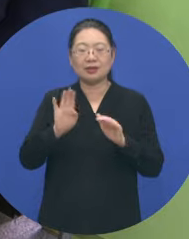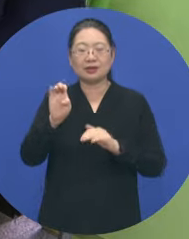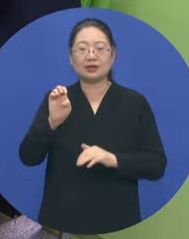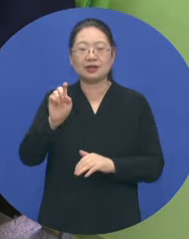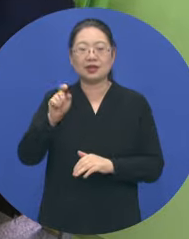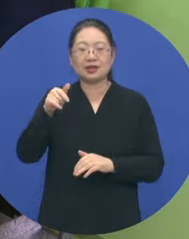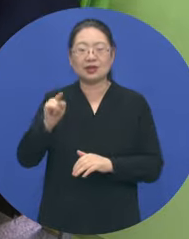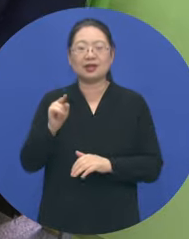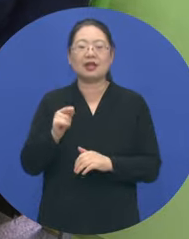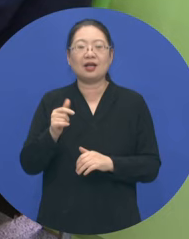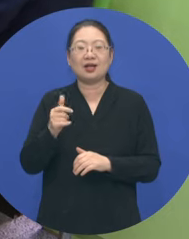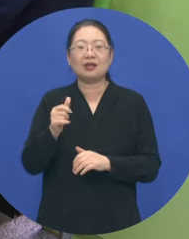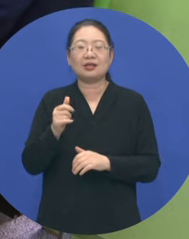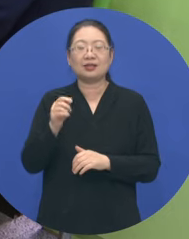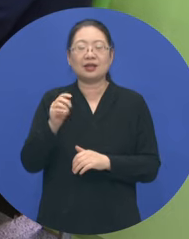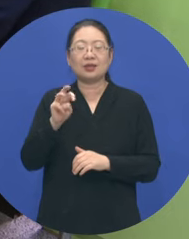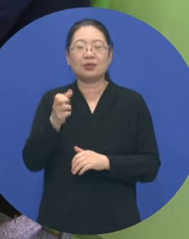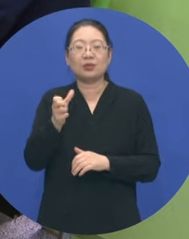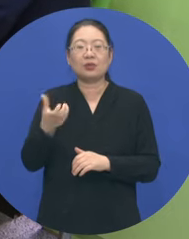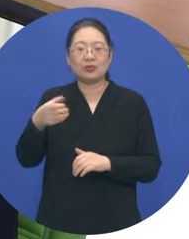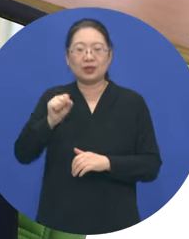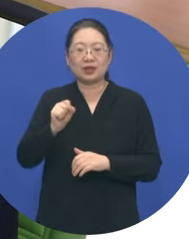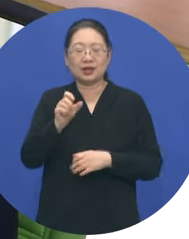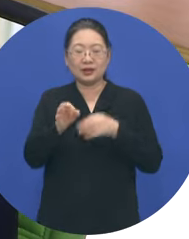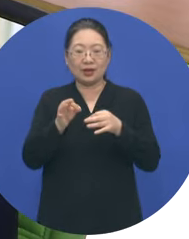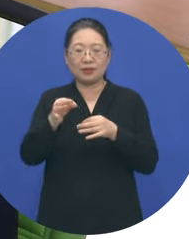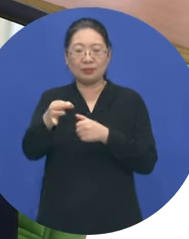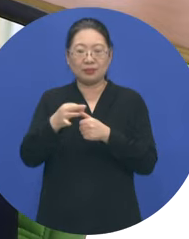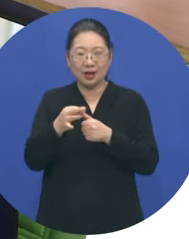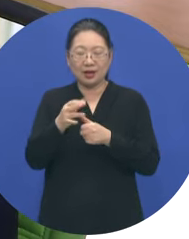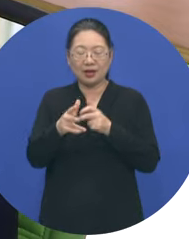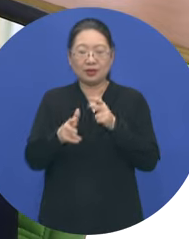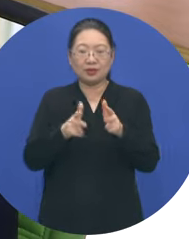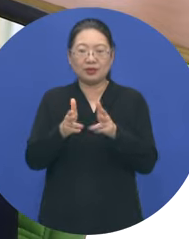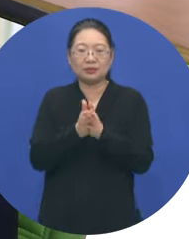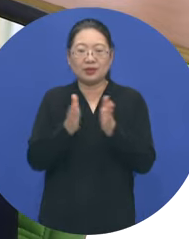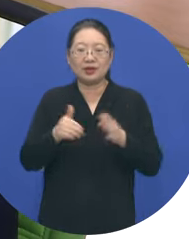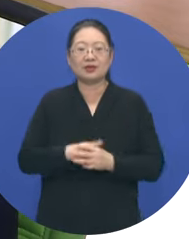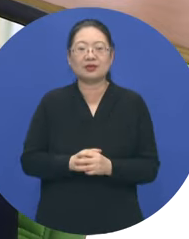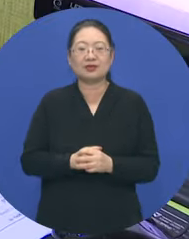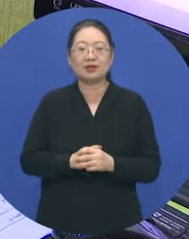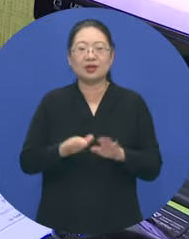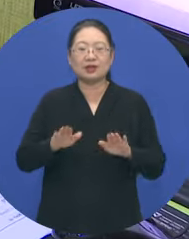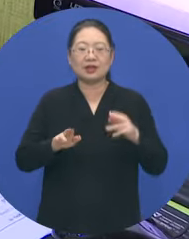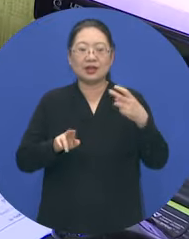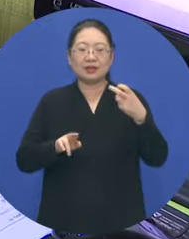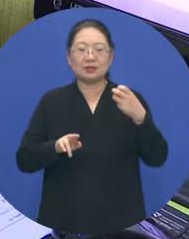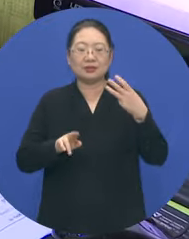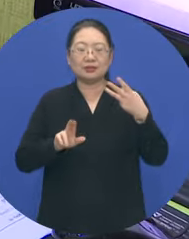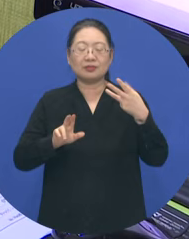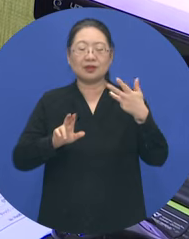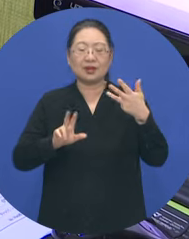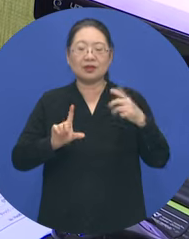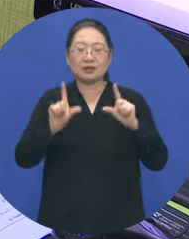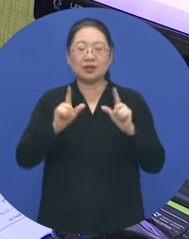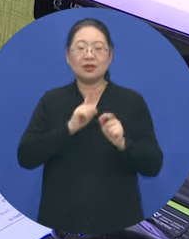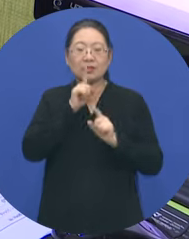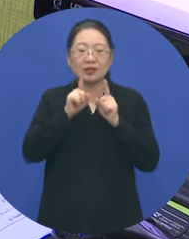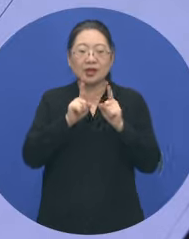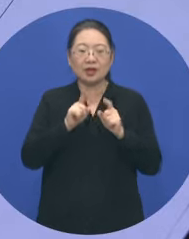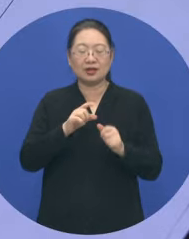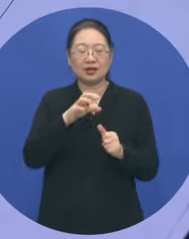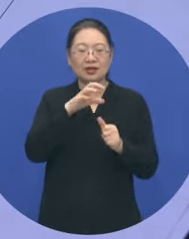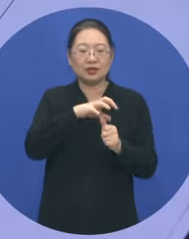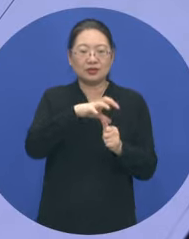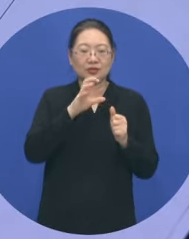총 35억 원의 실증 사업비를 받아 사업에 박차를 가하고 있습니다. 실증 사업 지원은 오는 28일까지 모집하고 규제